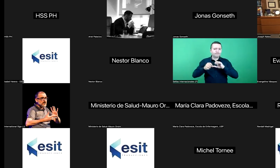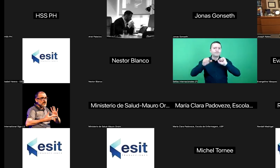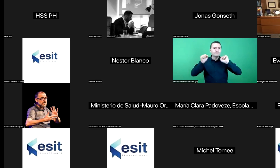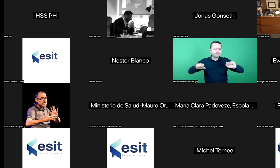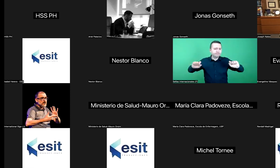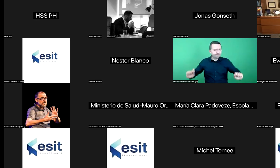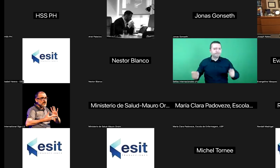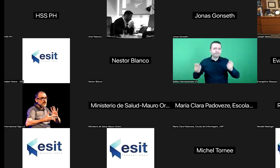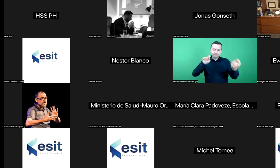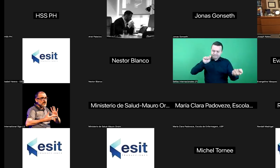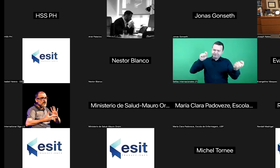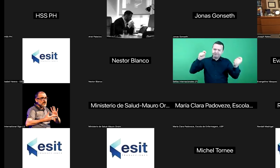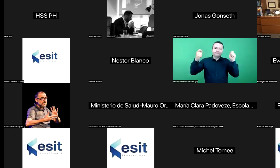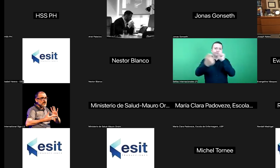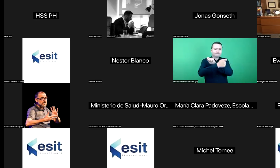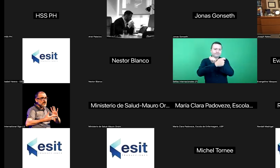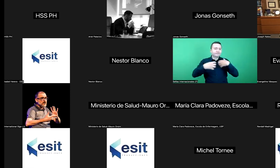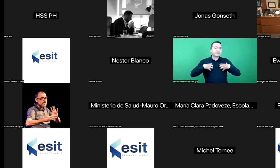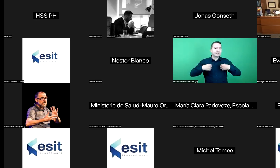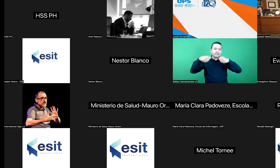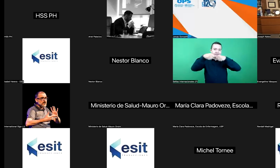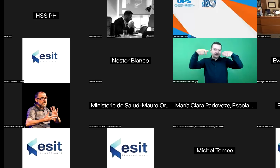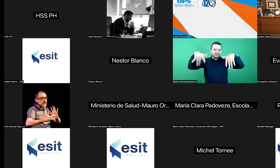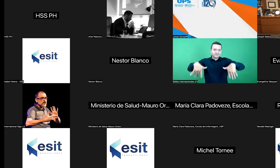pourrons transformer nos systèmes de santé. Merci beaucoup.